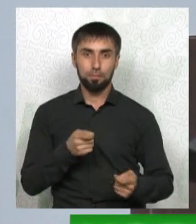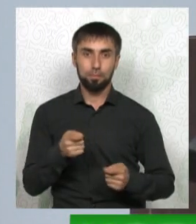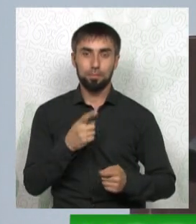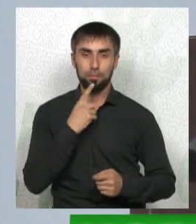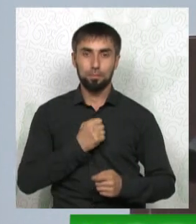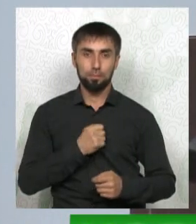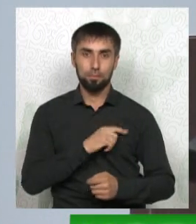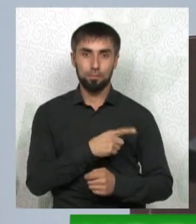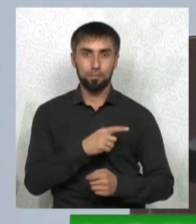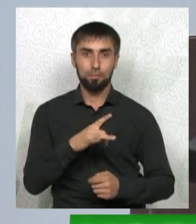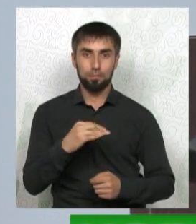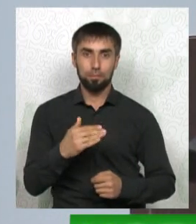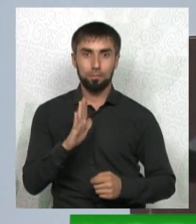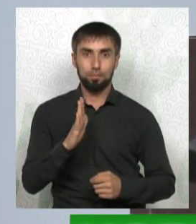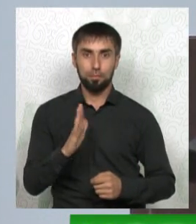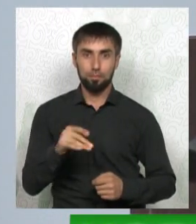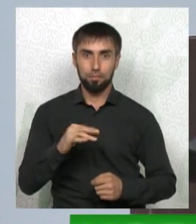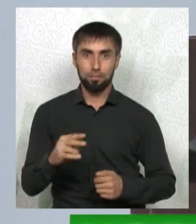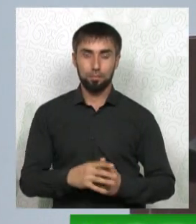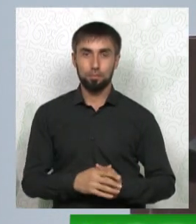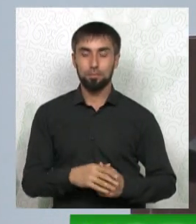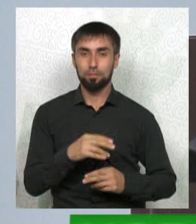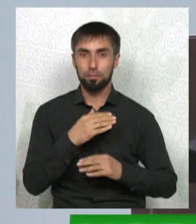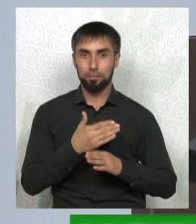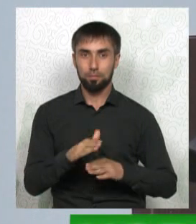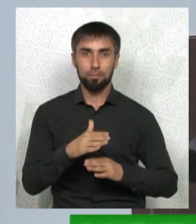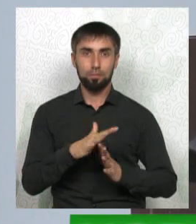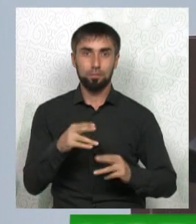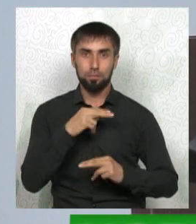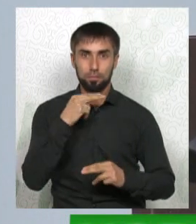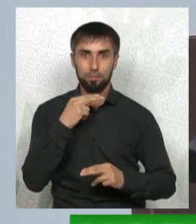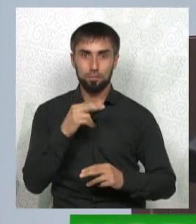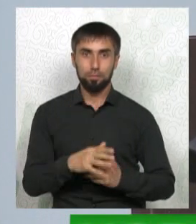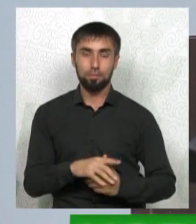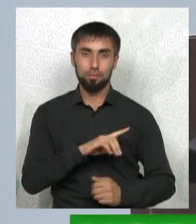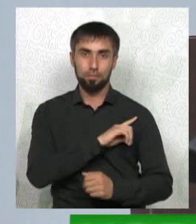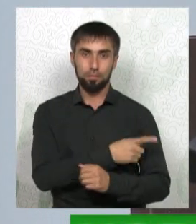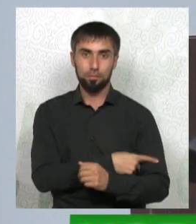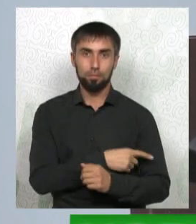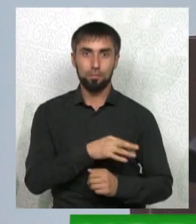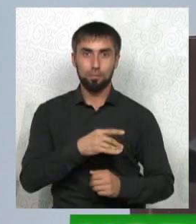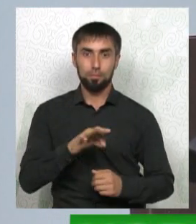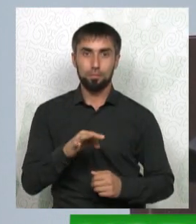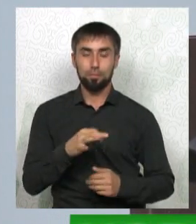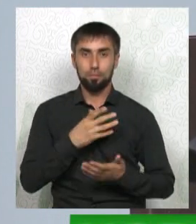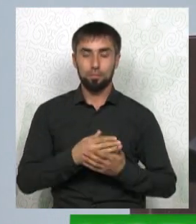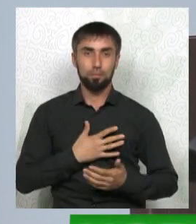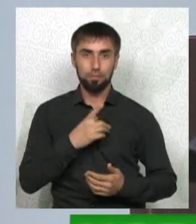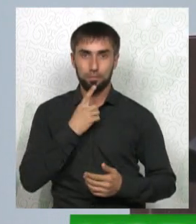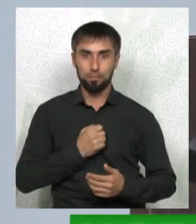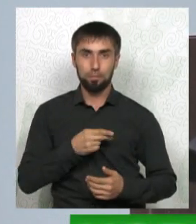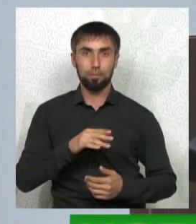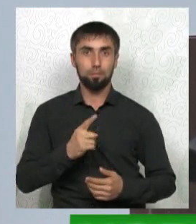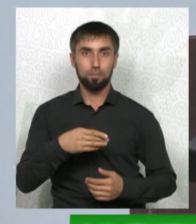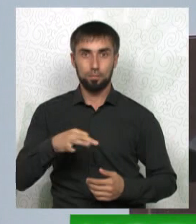главнокомандующий вооруженными силами России Владимир Владимирович Путин уделяет огромное внимание мощи, могуществу нашей армии,